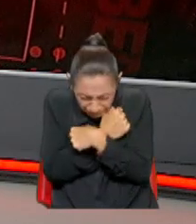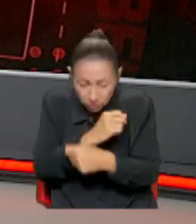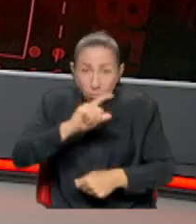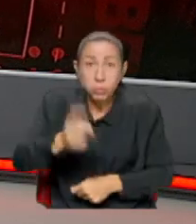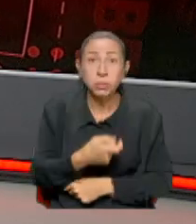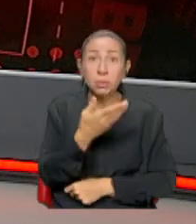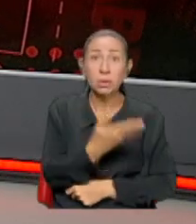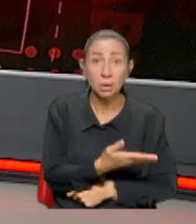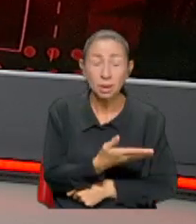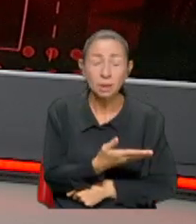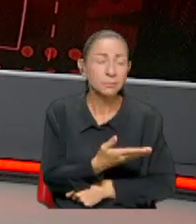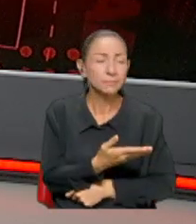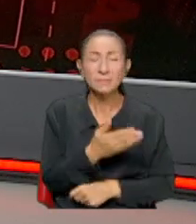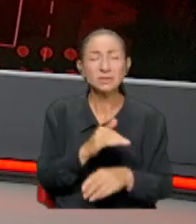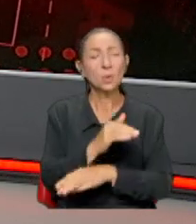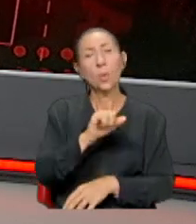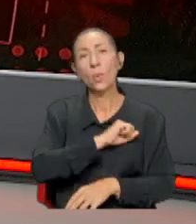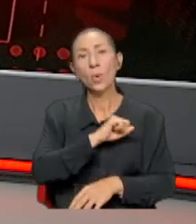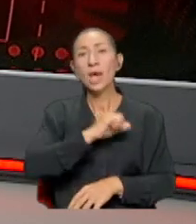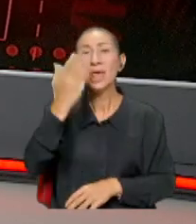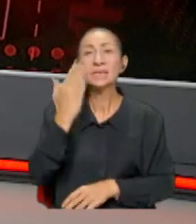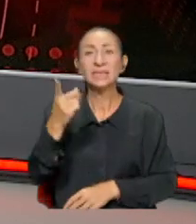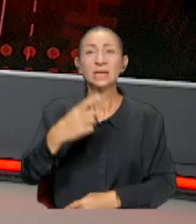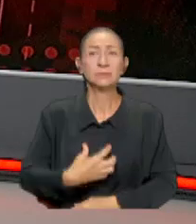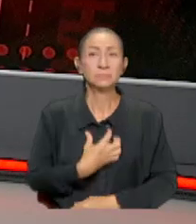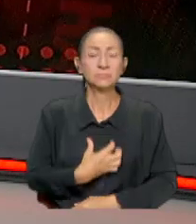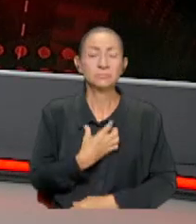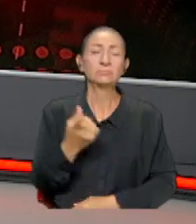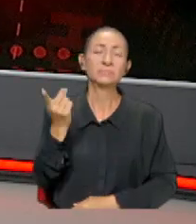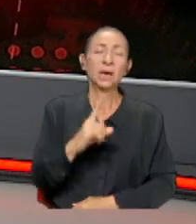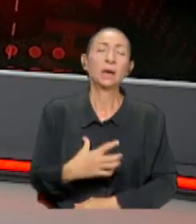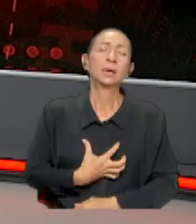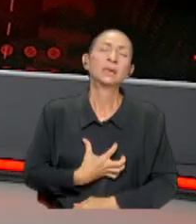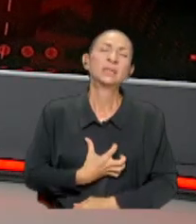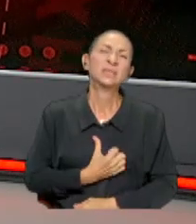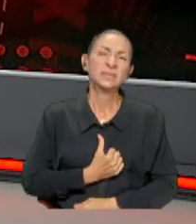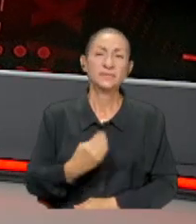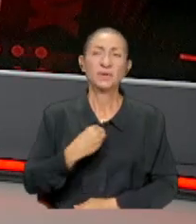halde bulundu. Yaşadıkları korku izleyenlerin yüreğine bir kor daha düşürdü.